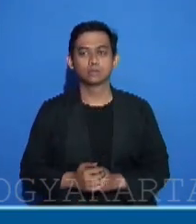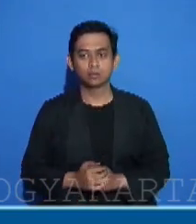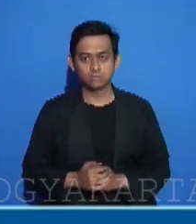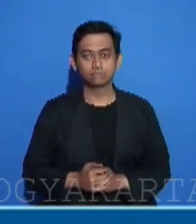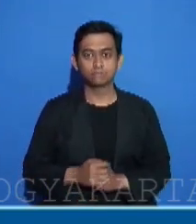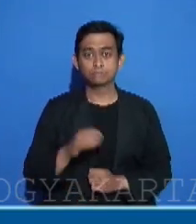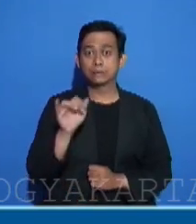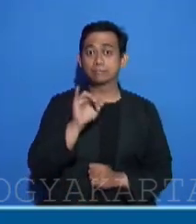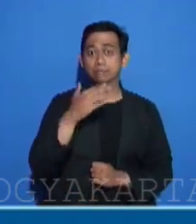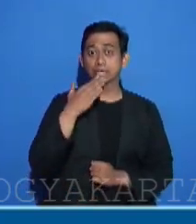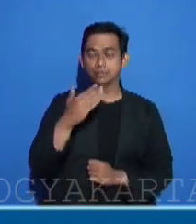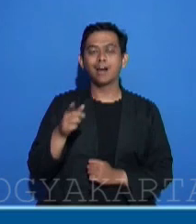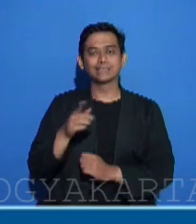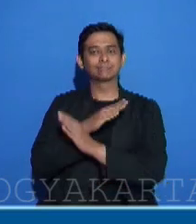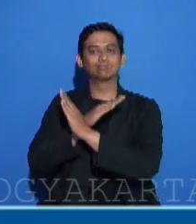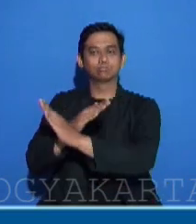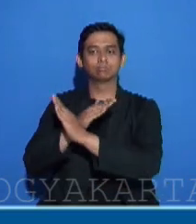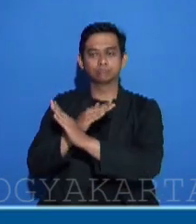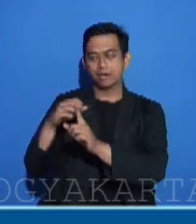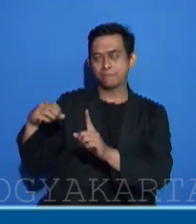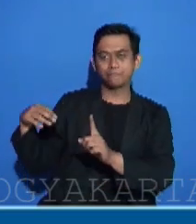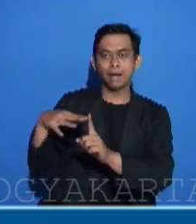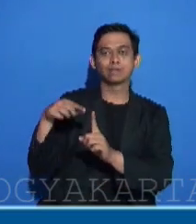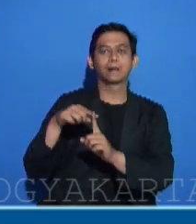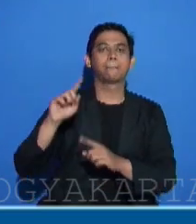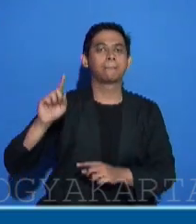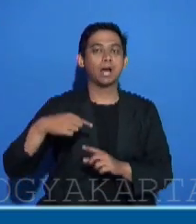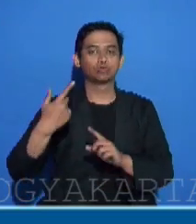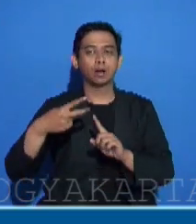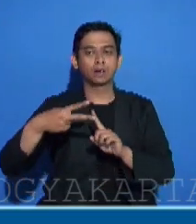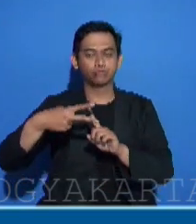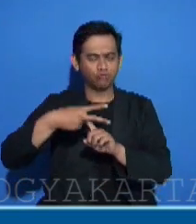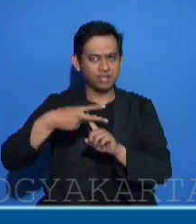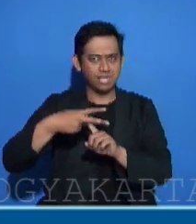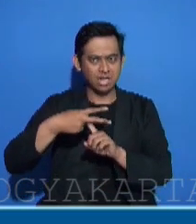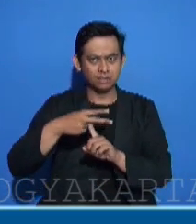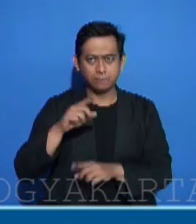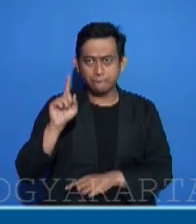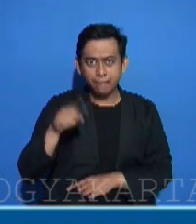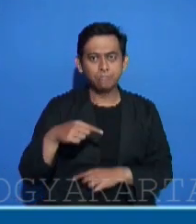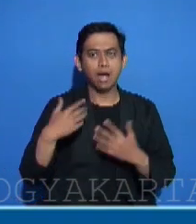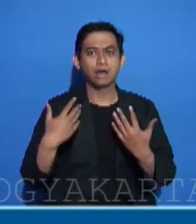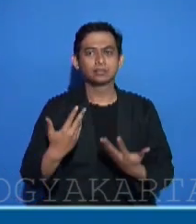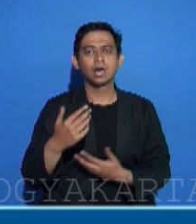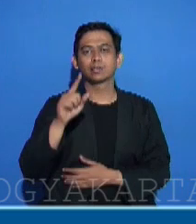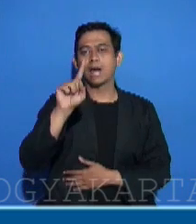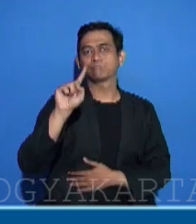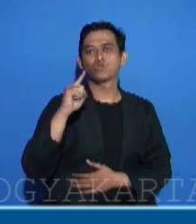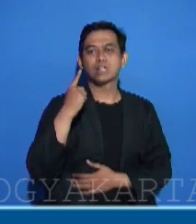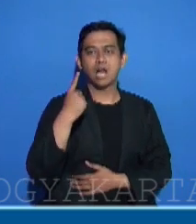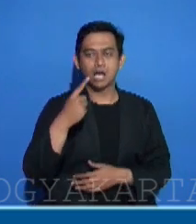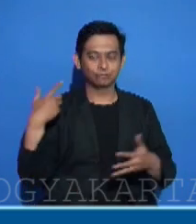patanunadangawbasanun Om uret men kanenuraden ingkang dipenugung Wulan ngajengikdal